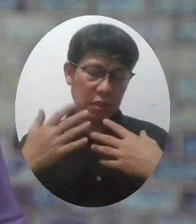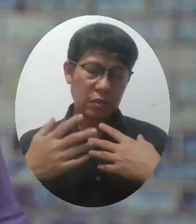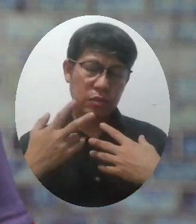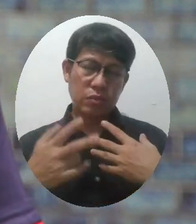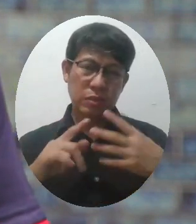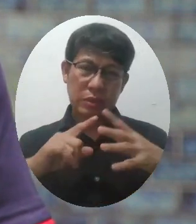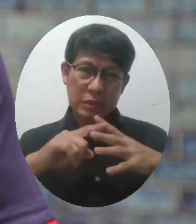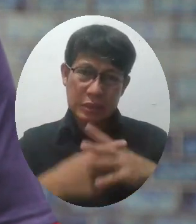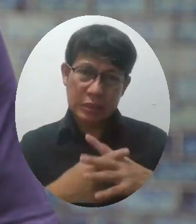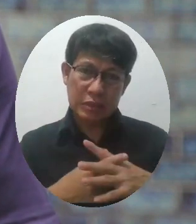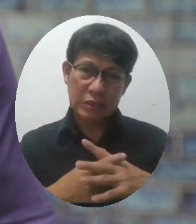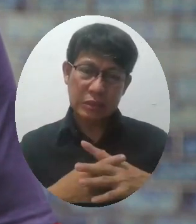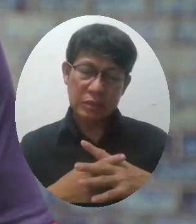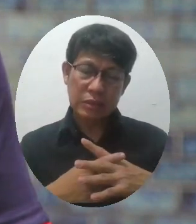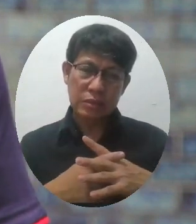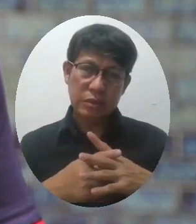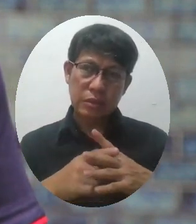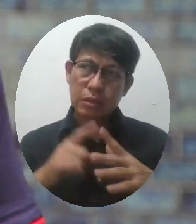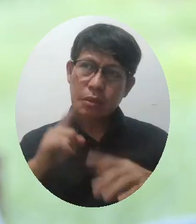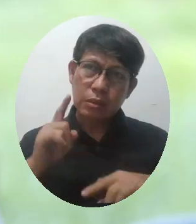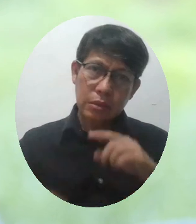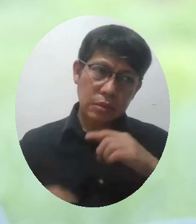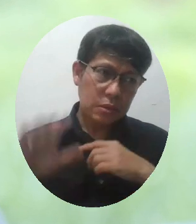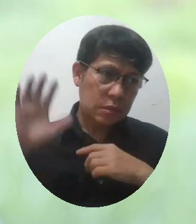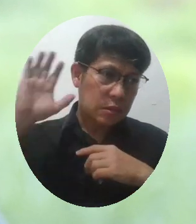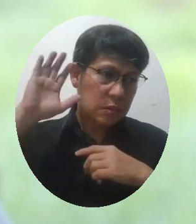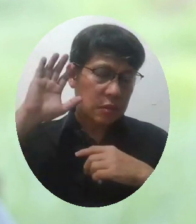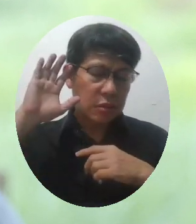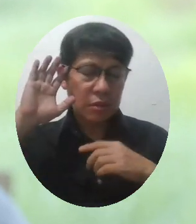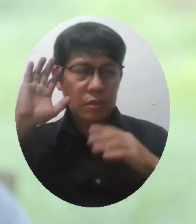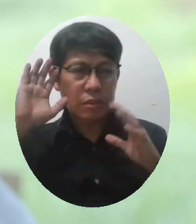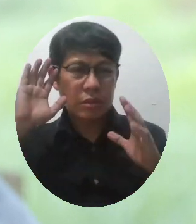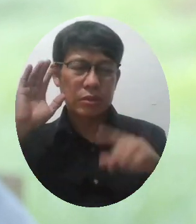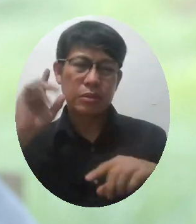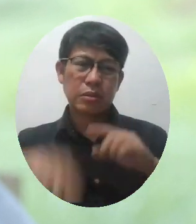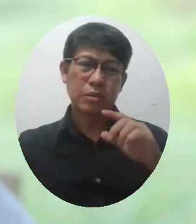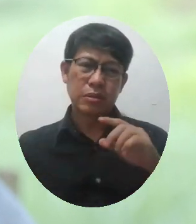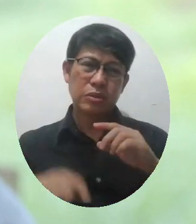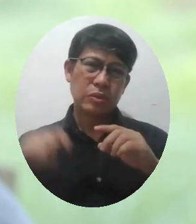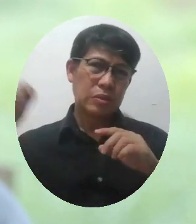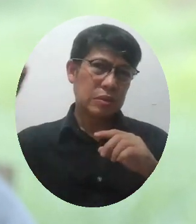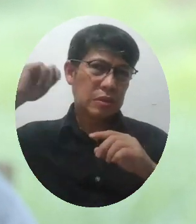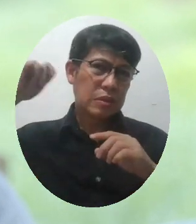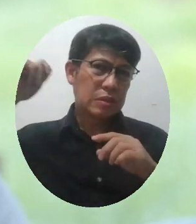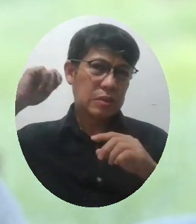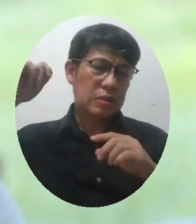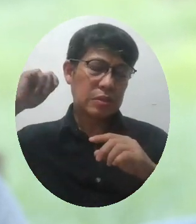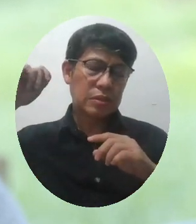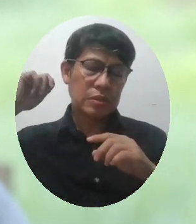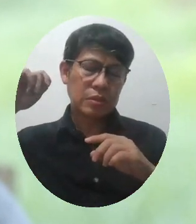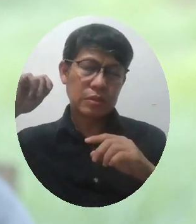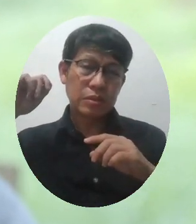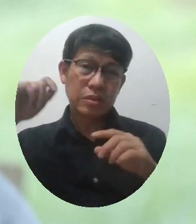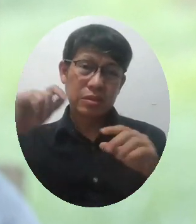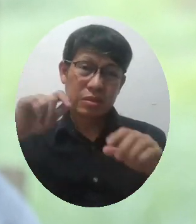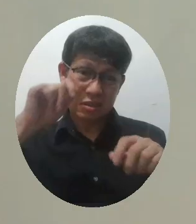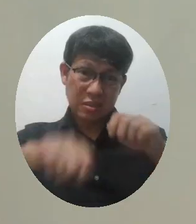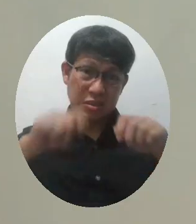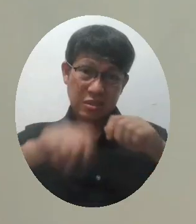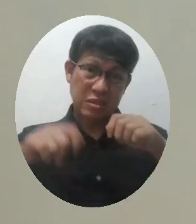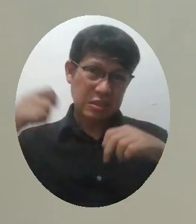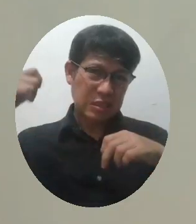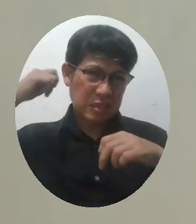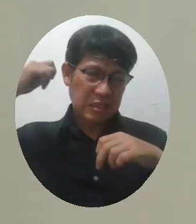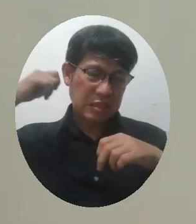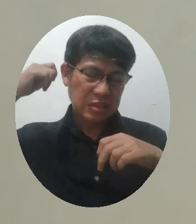kanyang tenga. Dito nagsimula ang panghihina ng kanyang pandinig. na ano po siya, yung tinusok nga po siya ng ano,